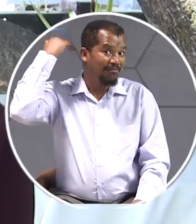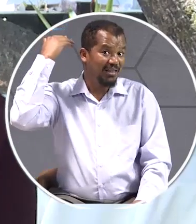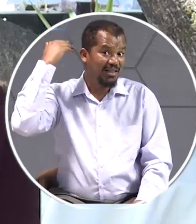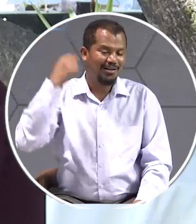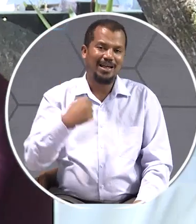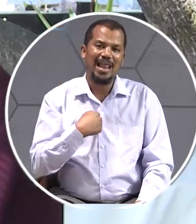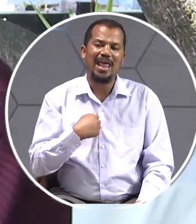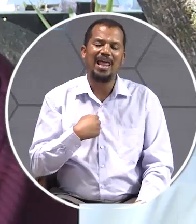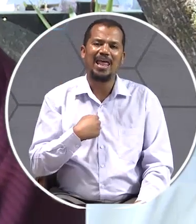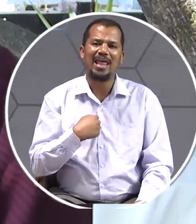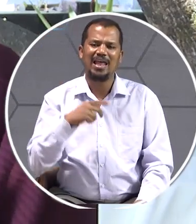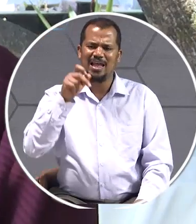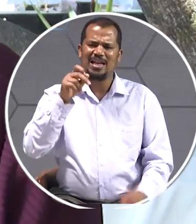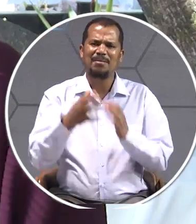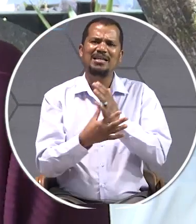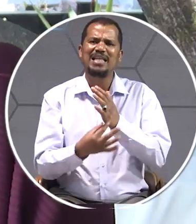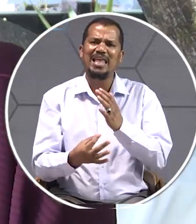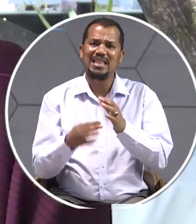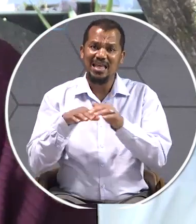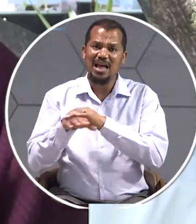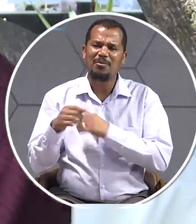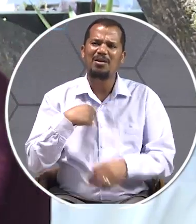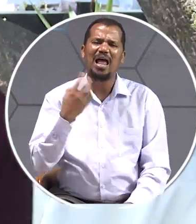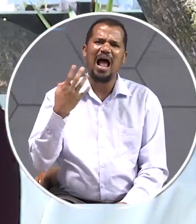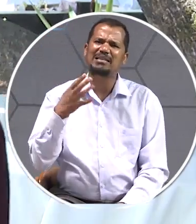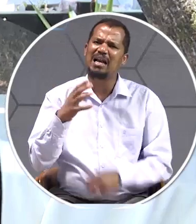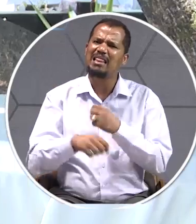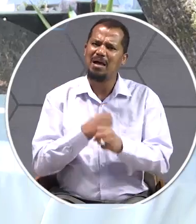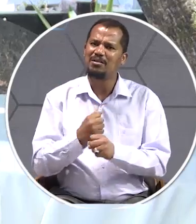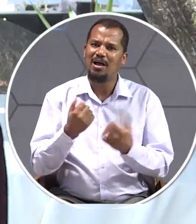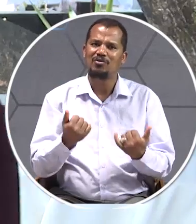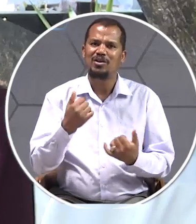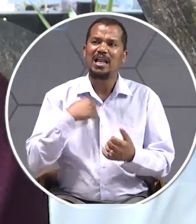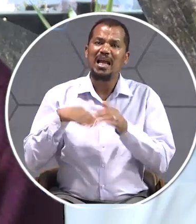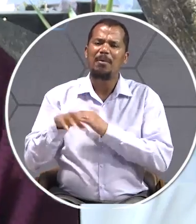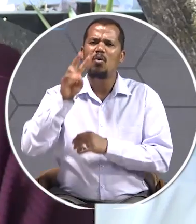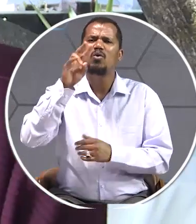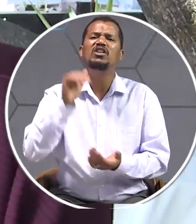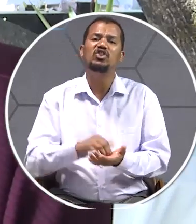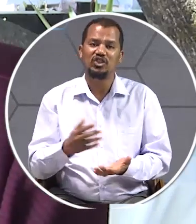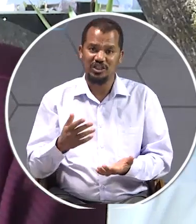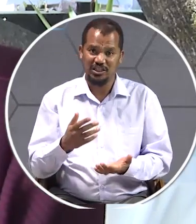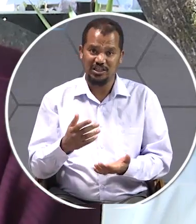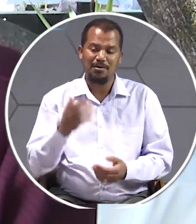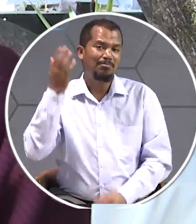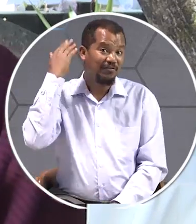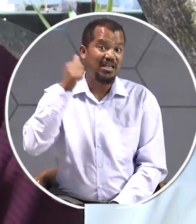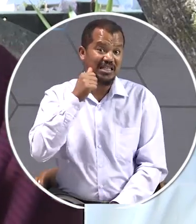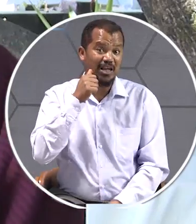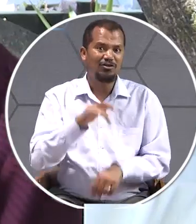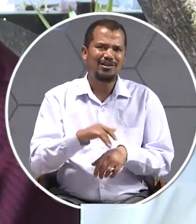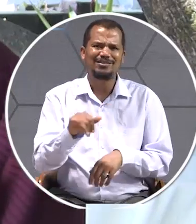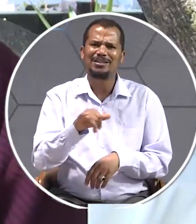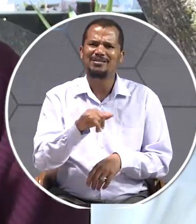የነበረውን እኔ ከደብረ ዘይት ከገባው ቢያንስ 14 ዓመት ሆኖኛል። ኦልሞስት 2000 ነው የገባሁት። በፊት የነበረው ነገር ሴቶች